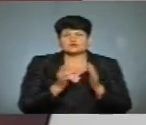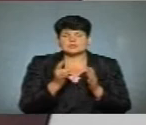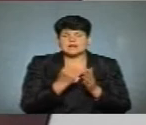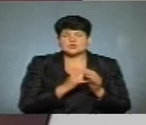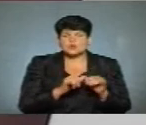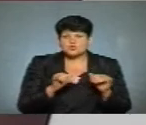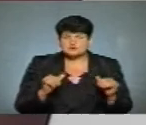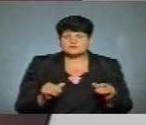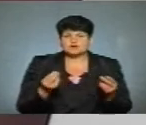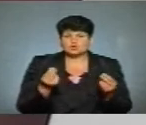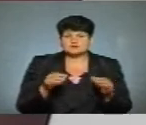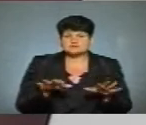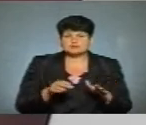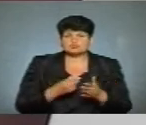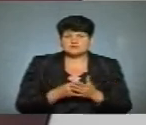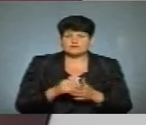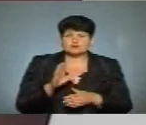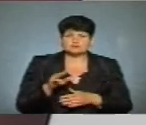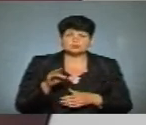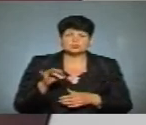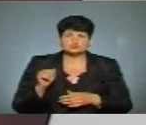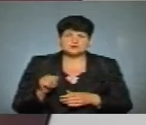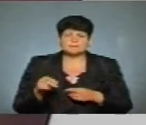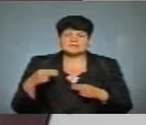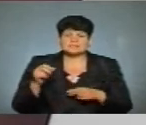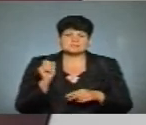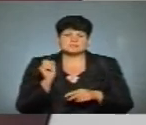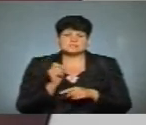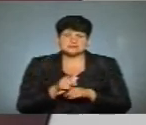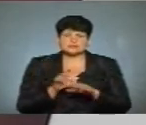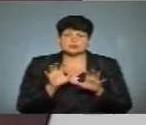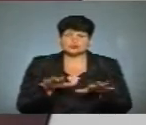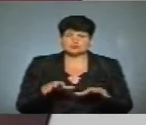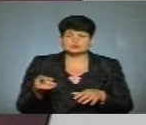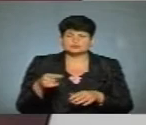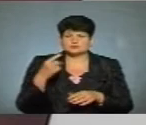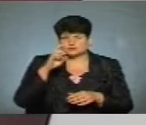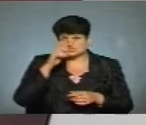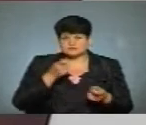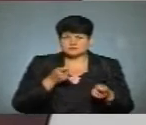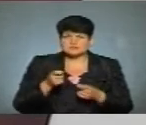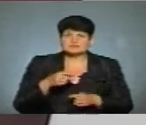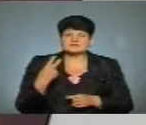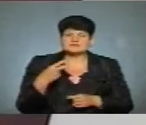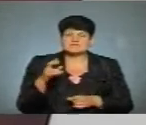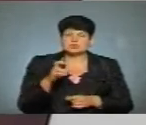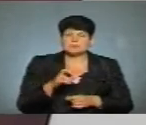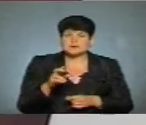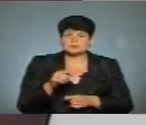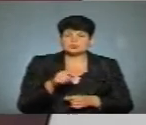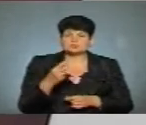місцевих бюджетів. Володимира Труша президент призначив на посаду голови Тернопільської облдержадміністрації 20 березня.